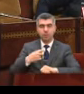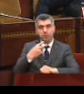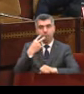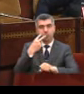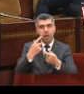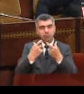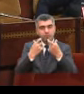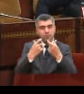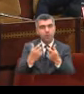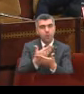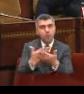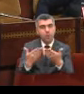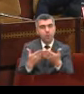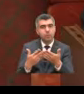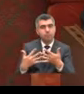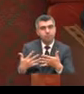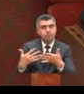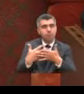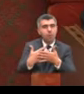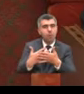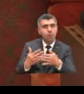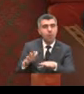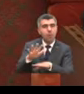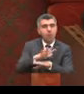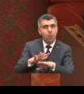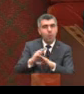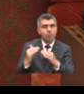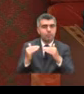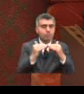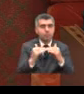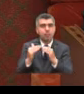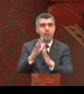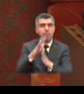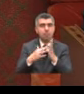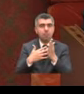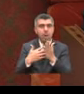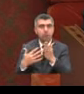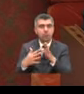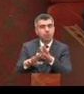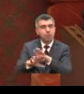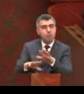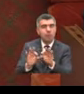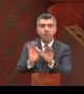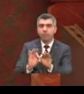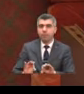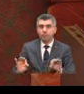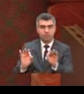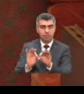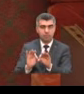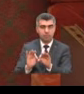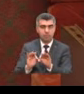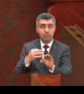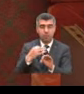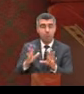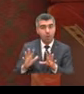واقع الشتات وعدم تناسق والتقائية البرامج المتعلقة بالجانب الاجتماعي. هذه المعضلة